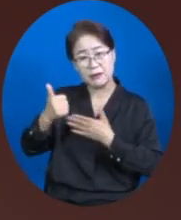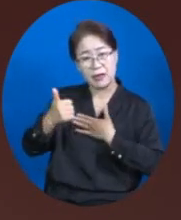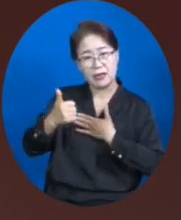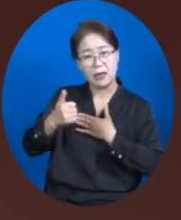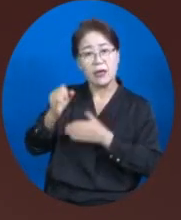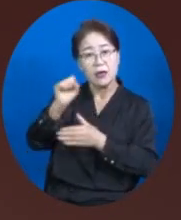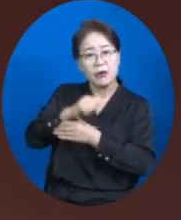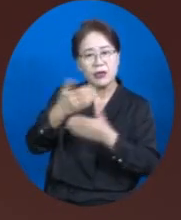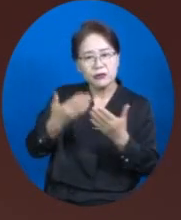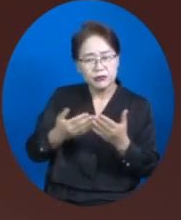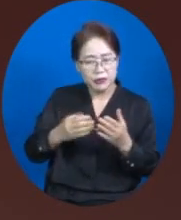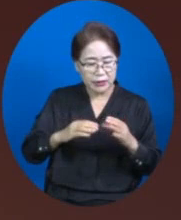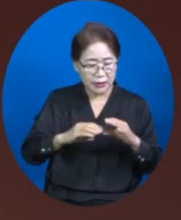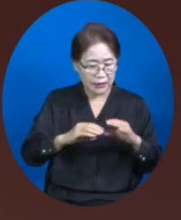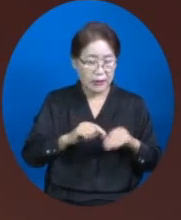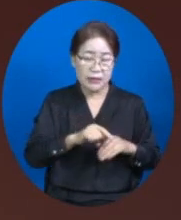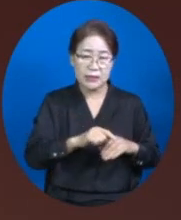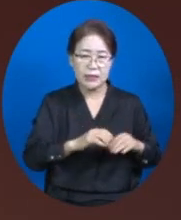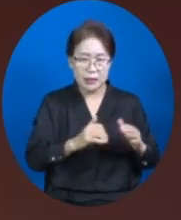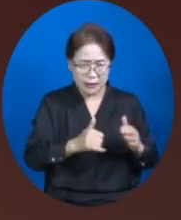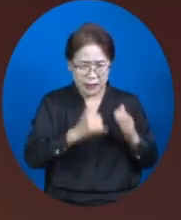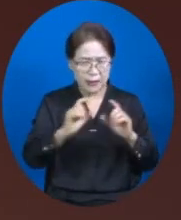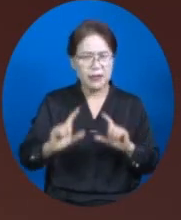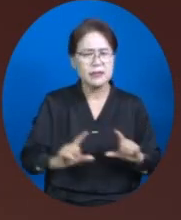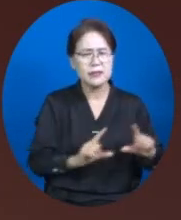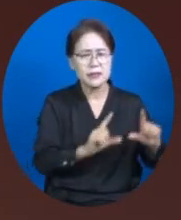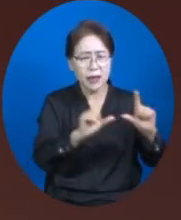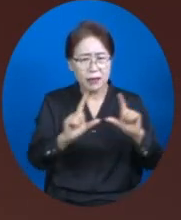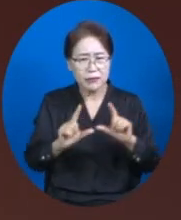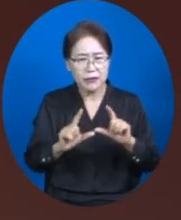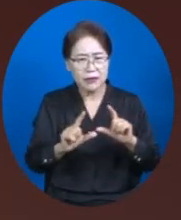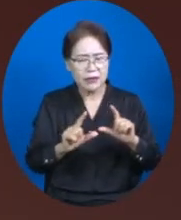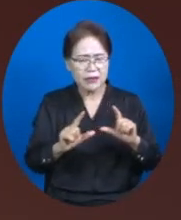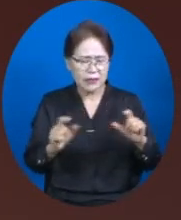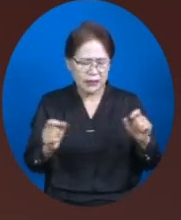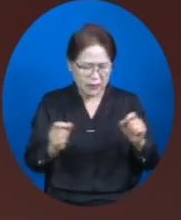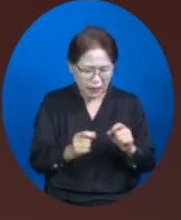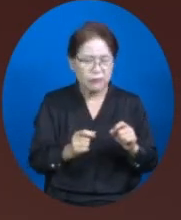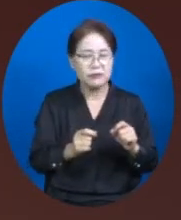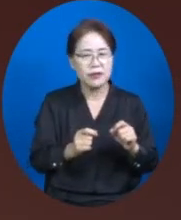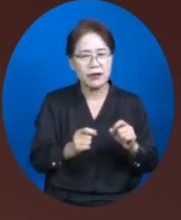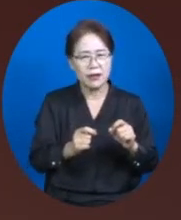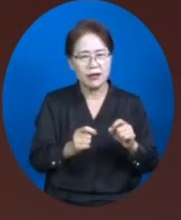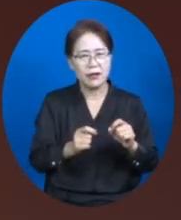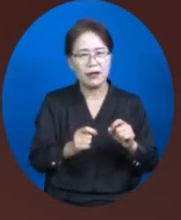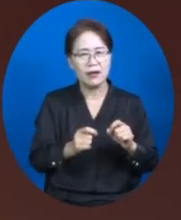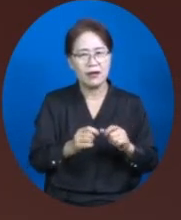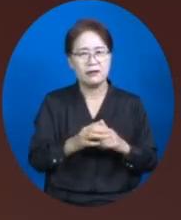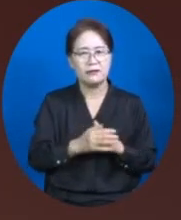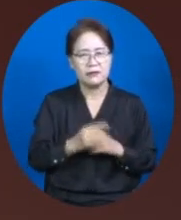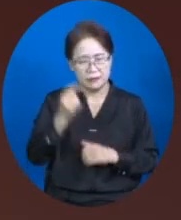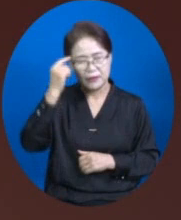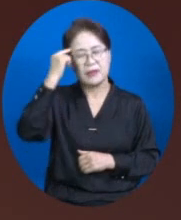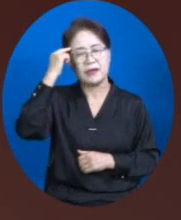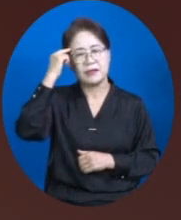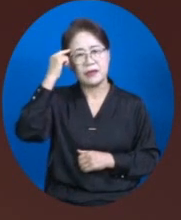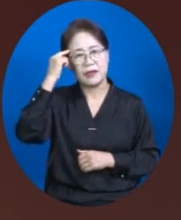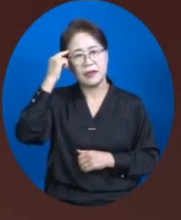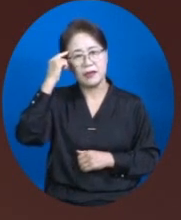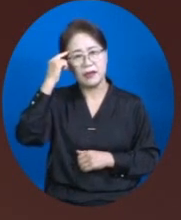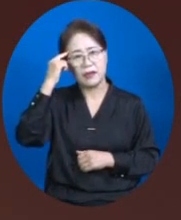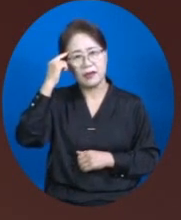인생에게 허락해 주신이 땅에서의 남은 날 남은 시간이 그리 길지 않구나라고 하는 사실을 깨닫게 된